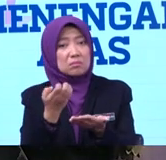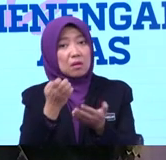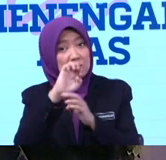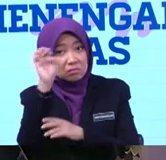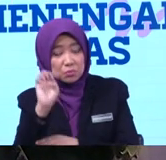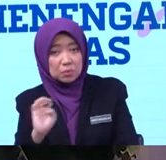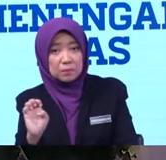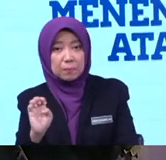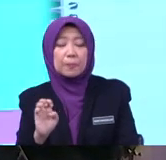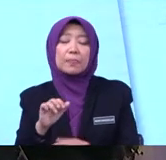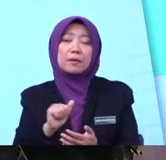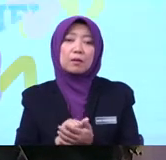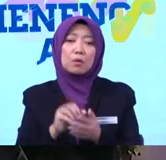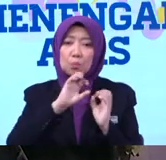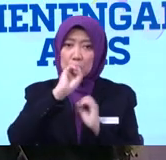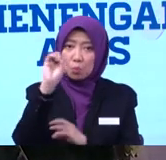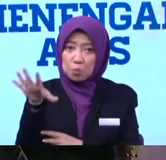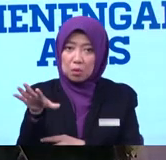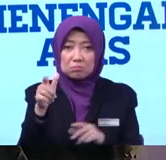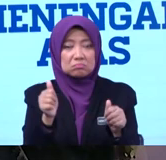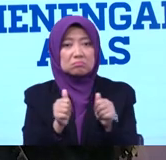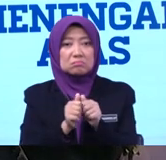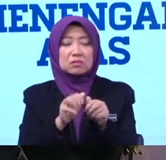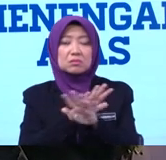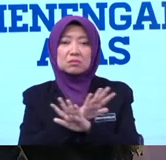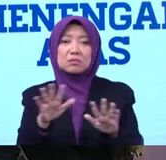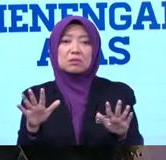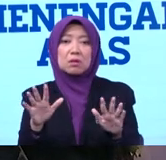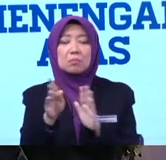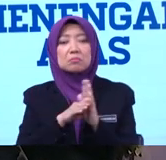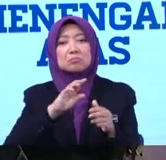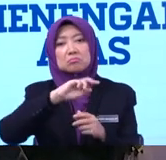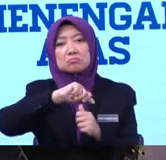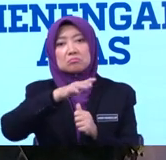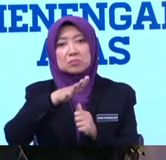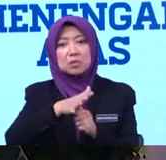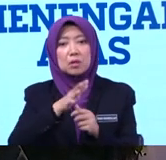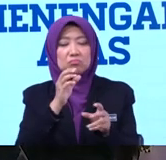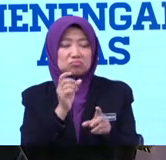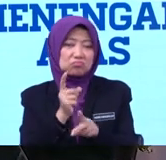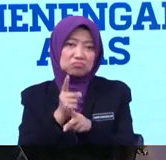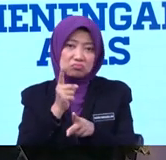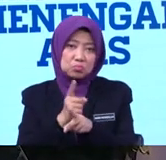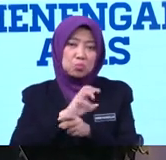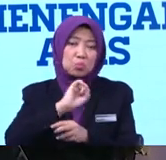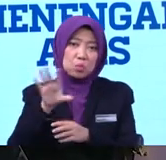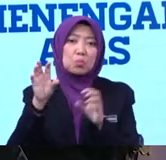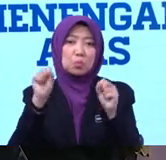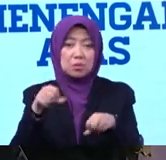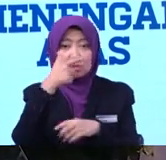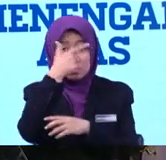dibuang secara tidak dalam keadaan yang berkesan boleh menyebabkan pencemaran